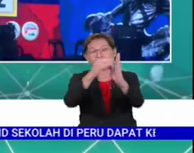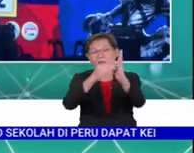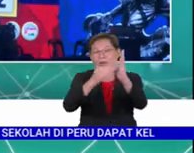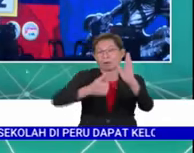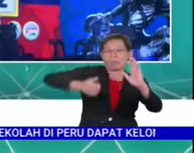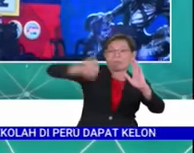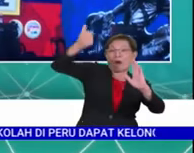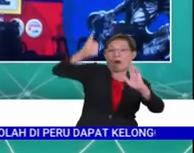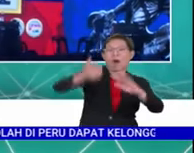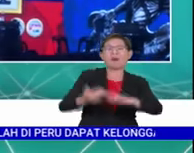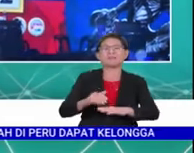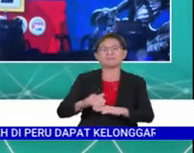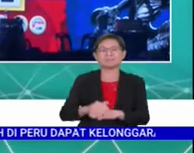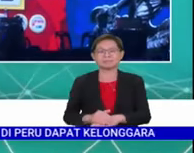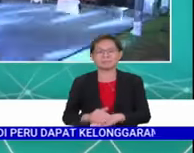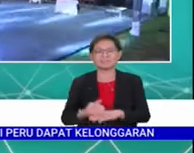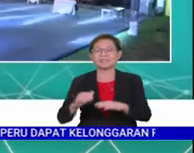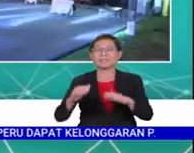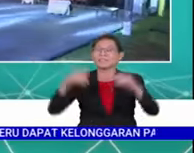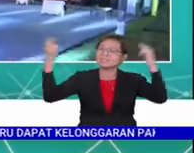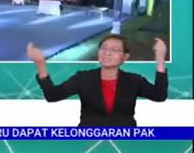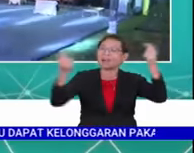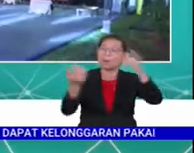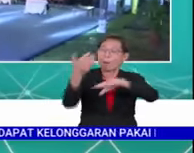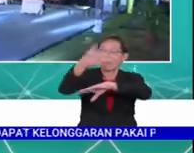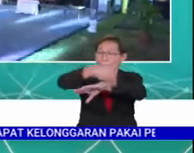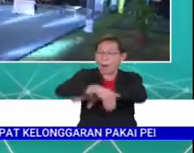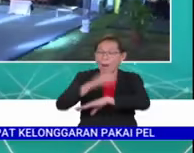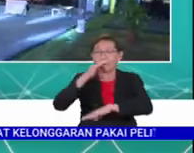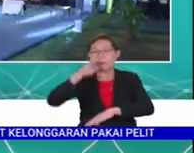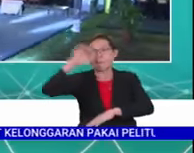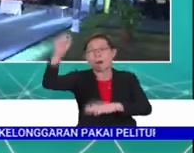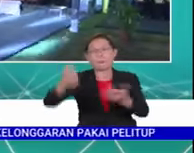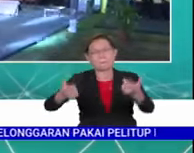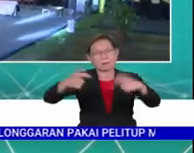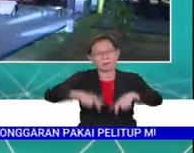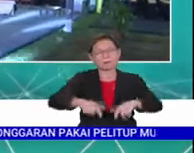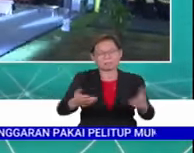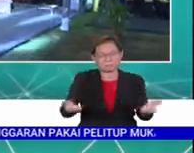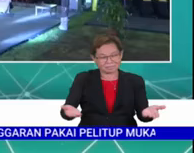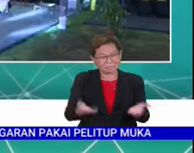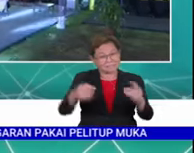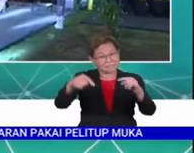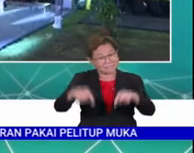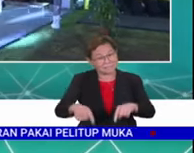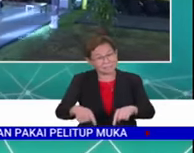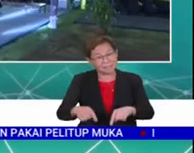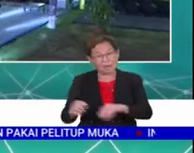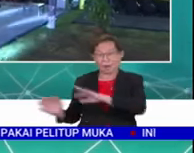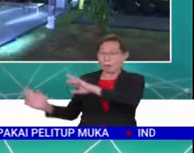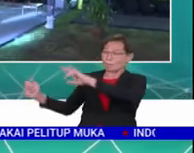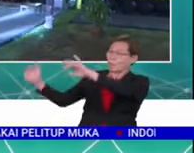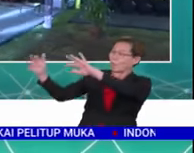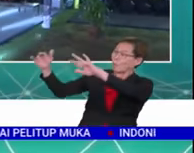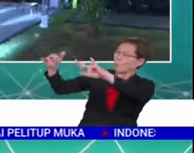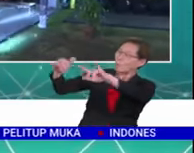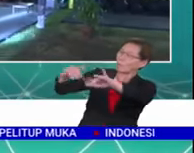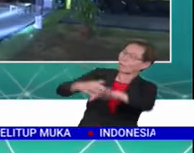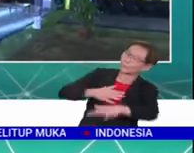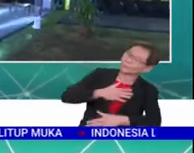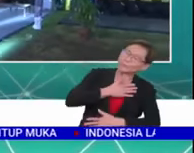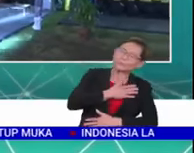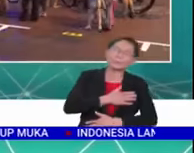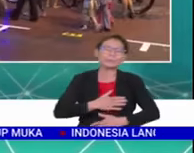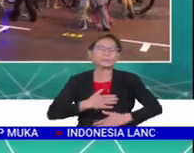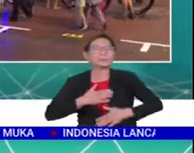ini ialah sambutan Ambang Merdeka yang akan berlangsung di dataran ini, yang mana pengunjung akan dihiburkan